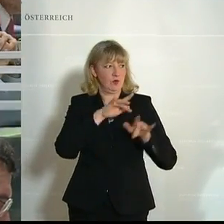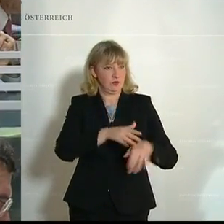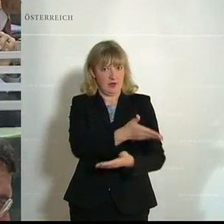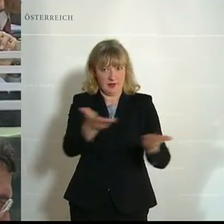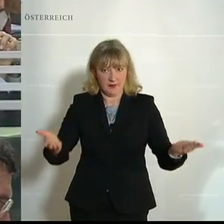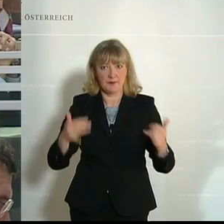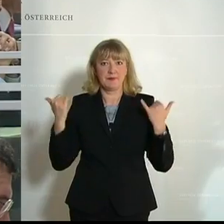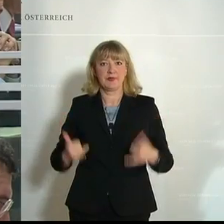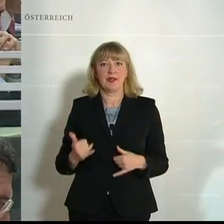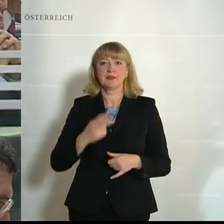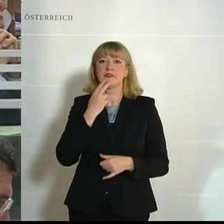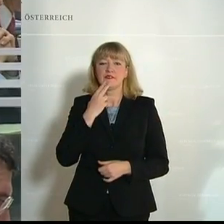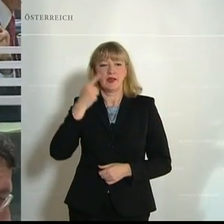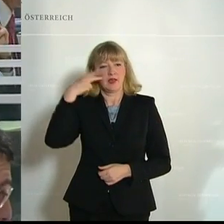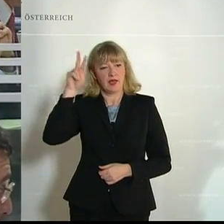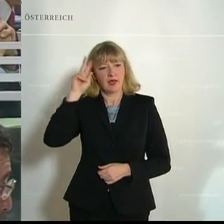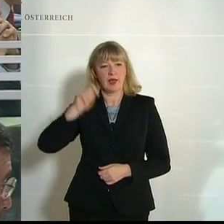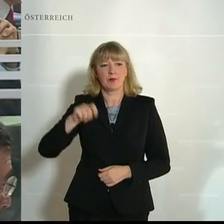Wort gemeldet ist die Abgeordnete Nessler.